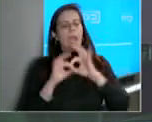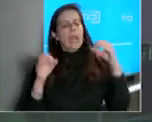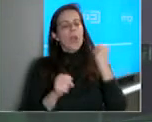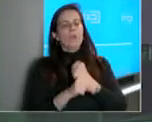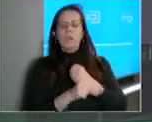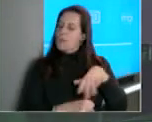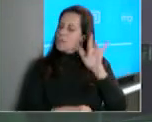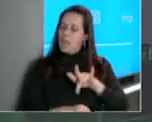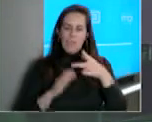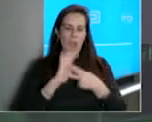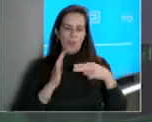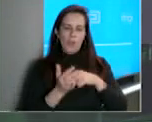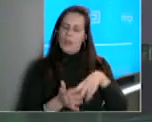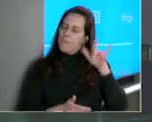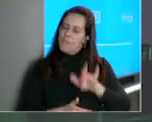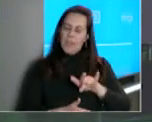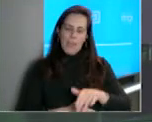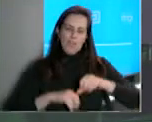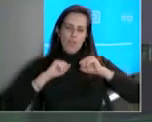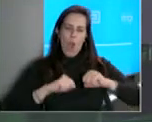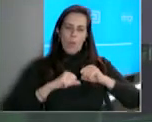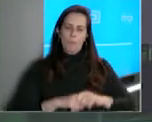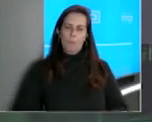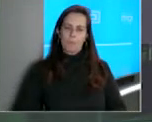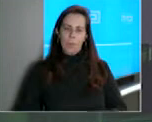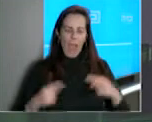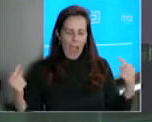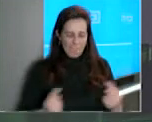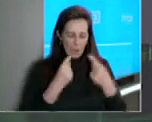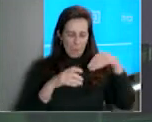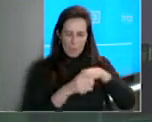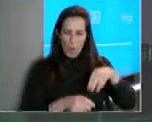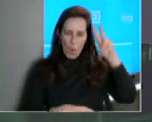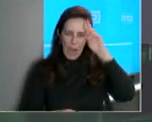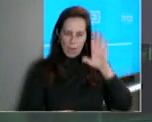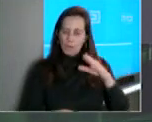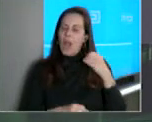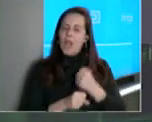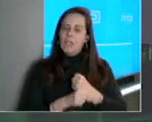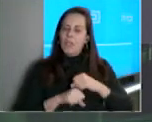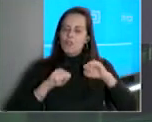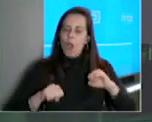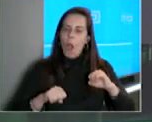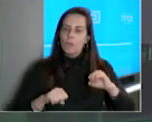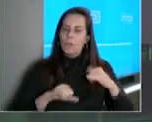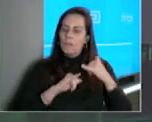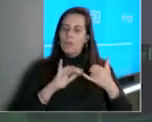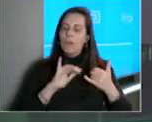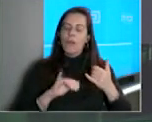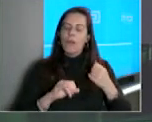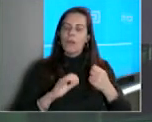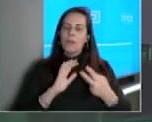לפעול כנגד התוכנית וכנגד ראש הממשלה שרון. הוויכוח הפנימי בתוך המפלגה גרם לשרון להביא את תוכנית